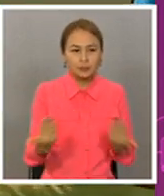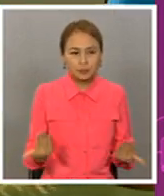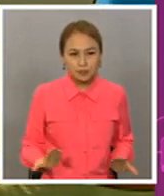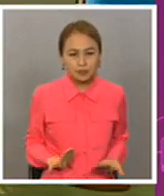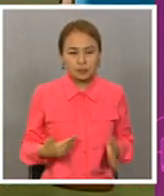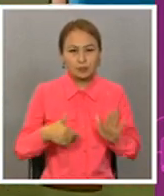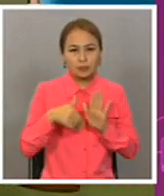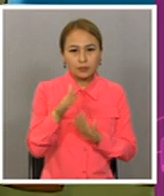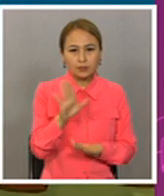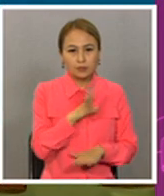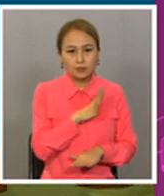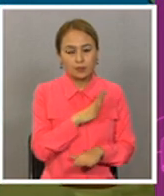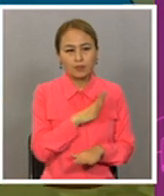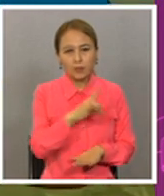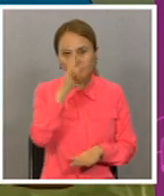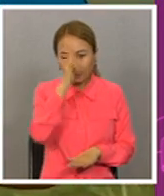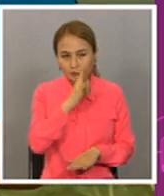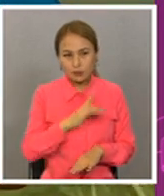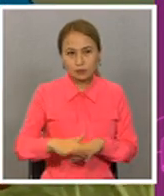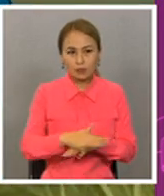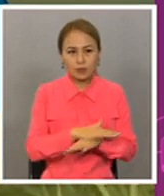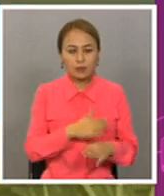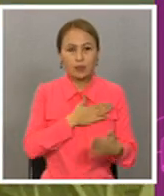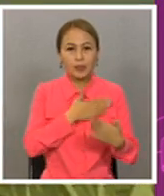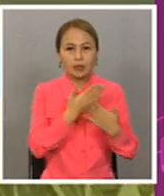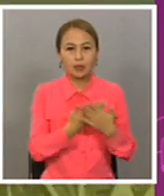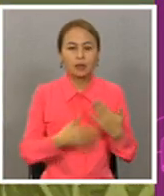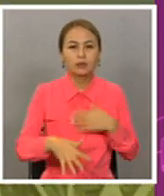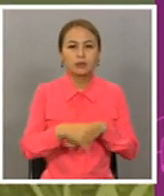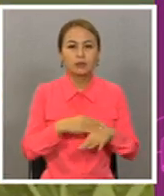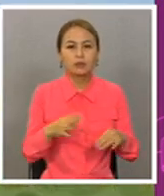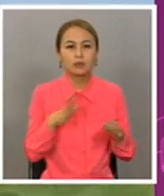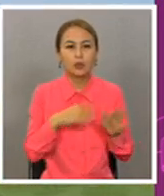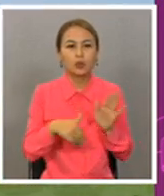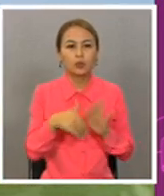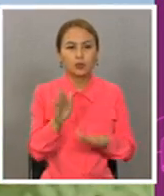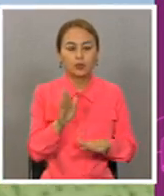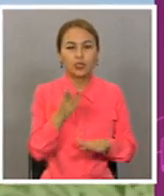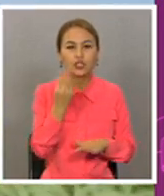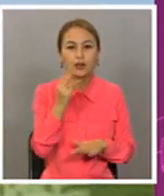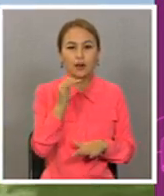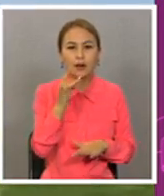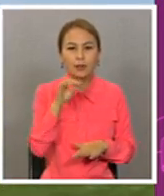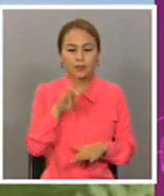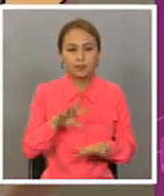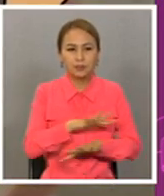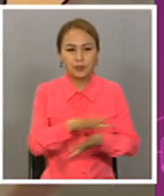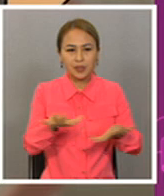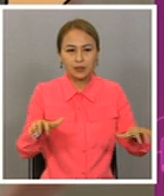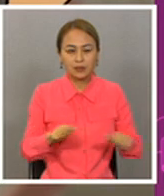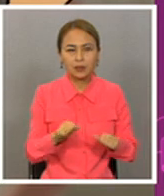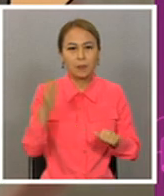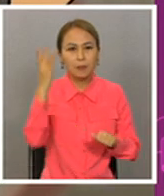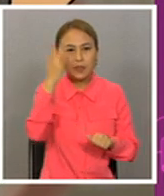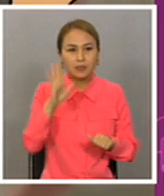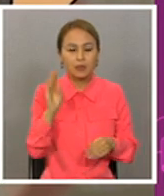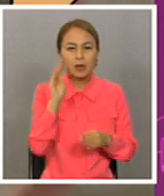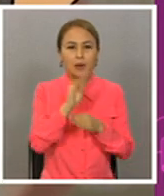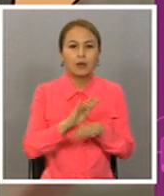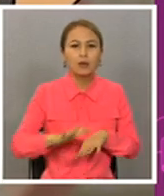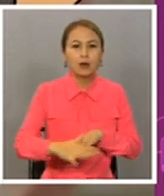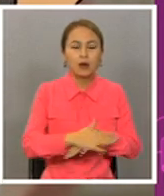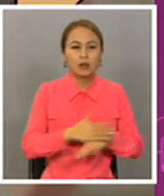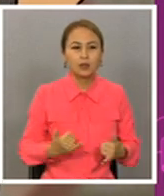қойды. Қазақ даласында белең алған барымташылықты тыйды. Шәкәрім билікті мансап емес, халық үшін қызмет